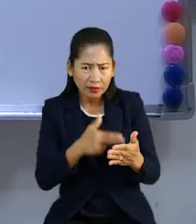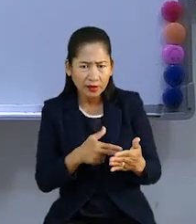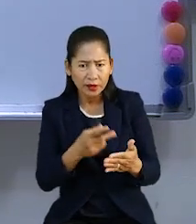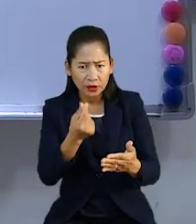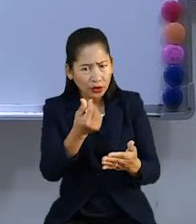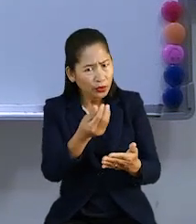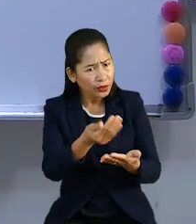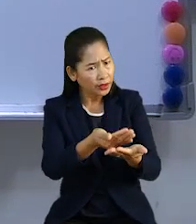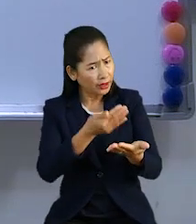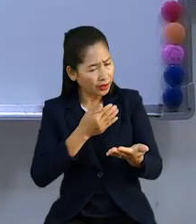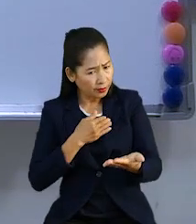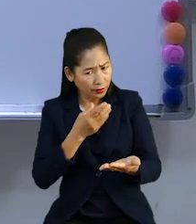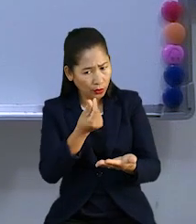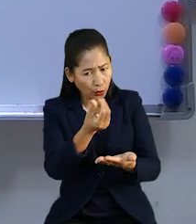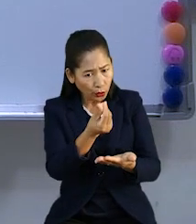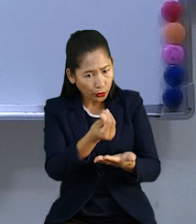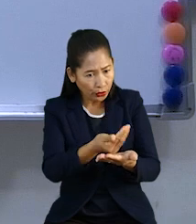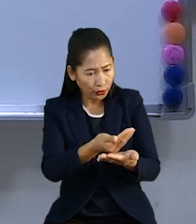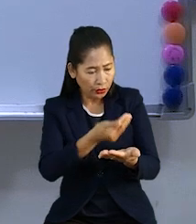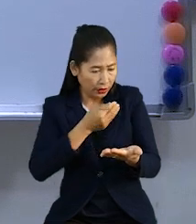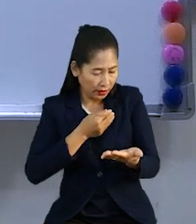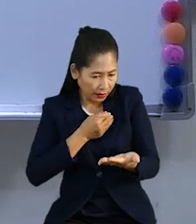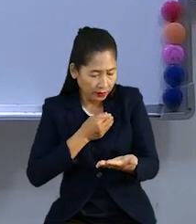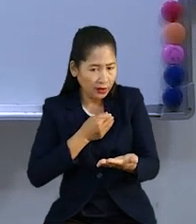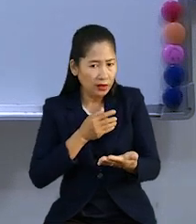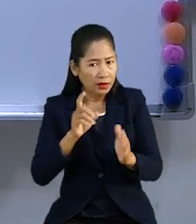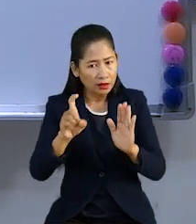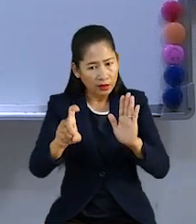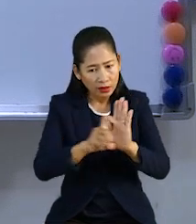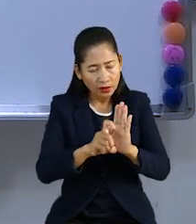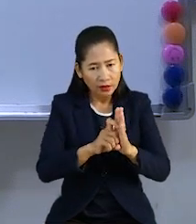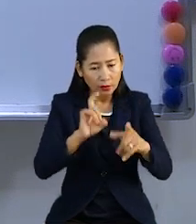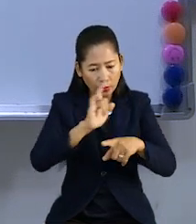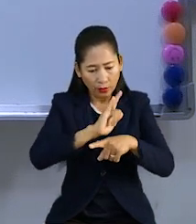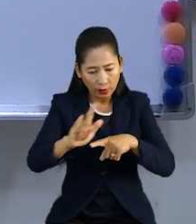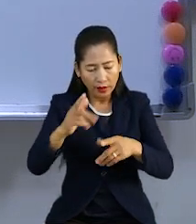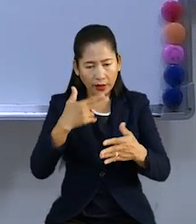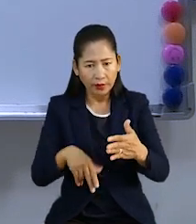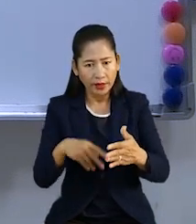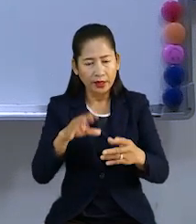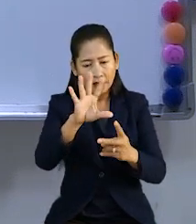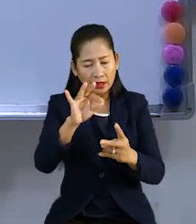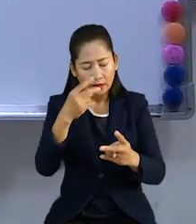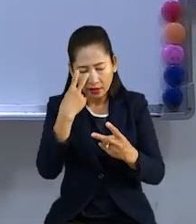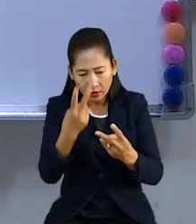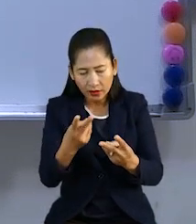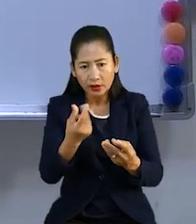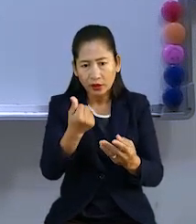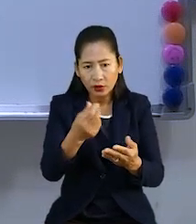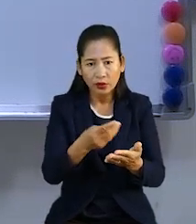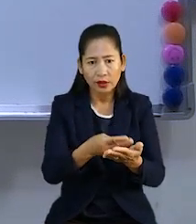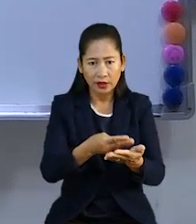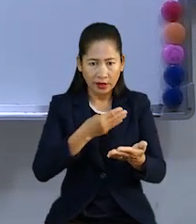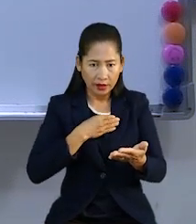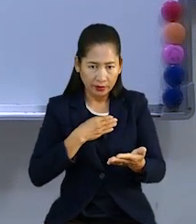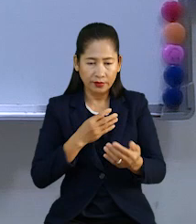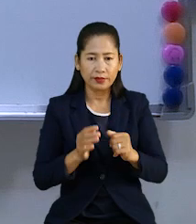prạ áp hai dương trái kiện nè pro man vị thi ở vậy đầm bầy rồi khơi nơ prạ áp